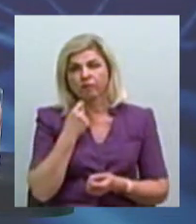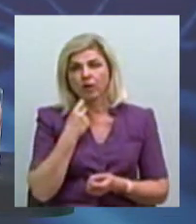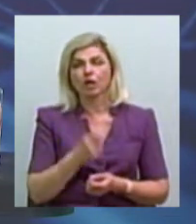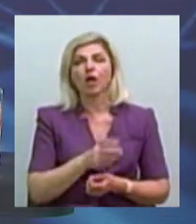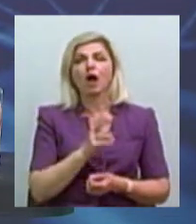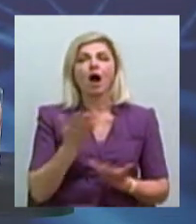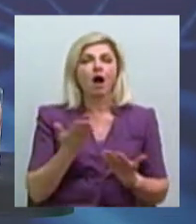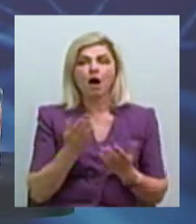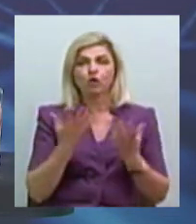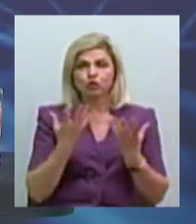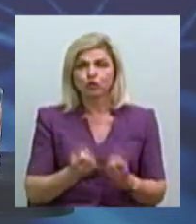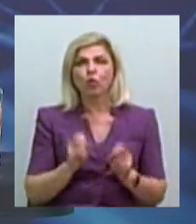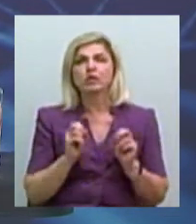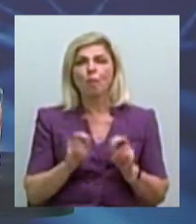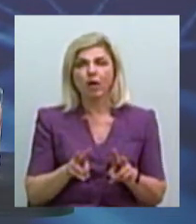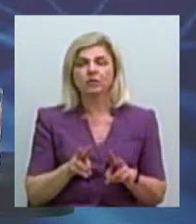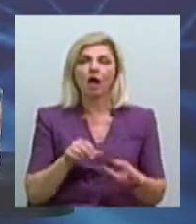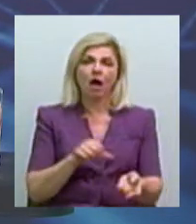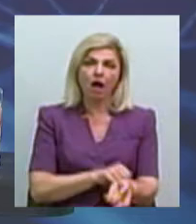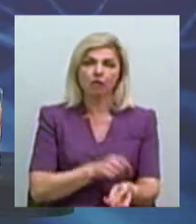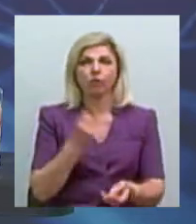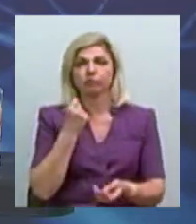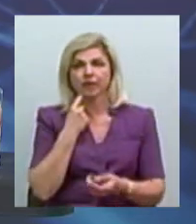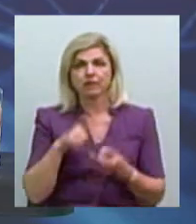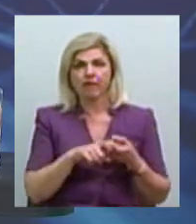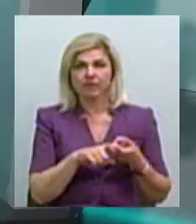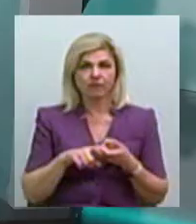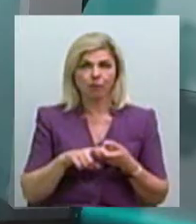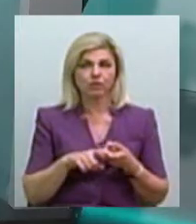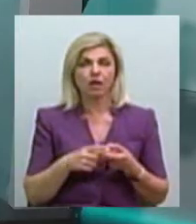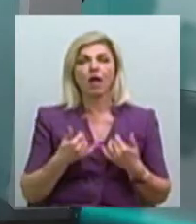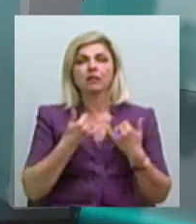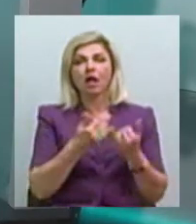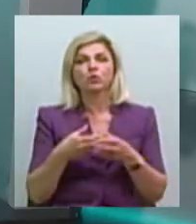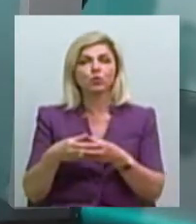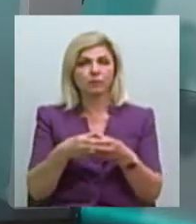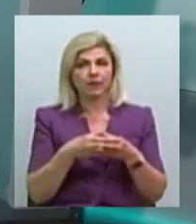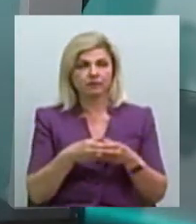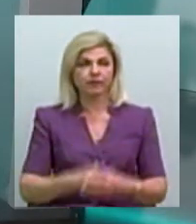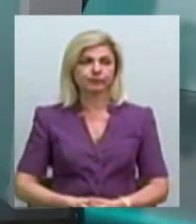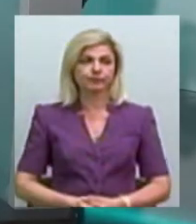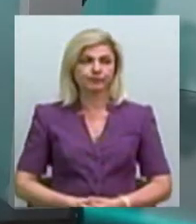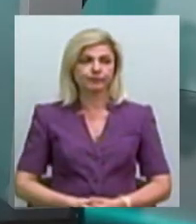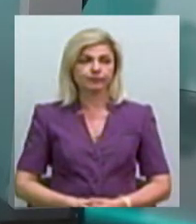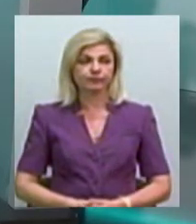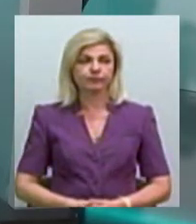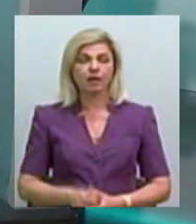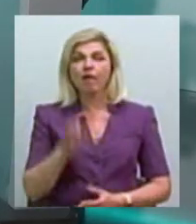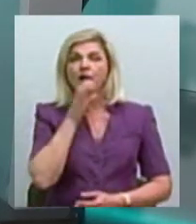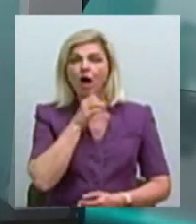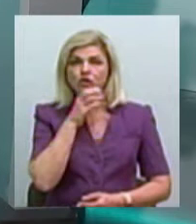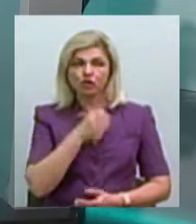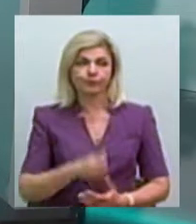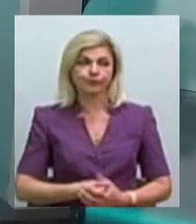приховує саме алко- і наркозалежність? Если взять... Для суспільства, наприклад. Суспільство. Это кражи. У